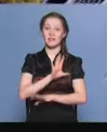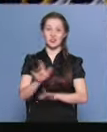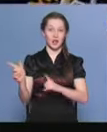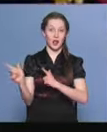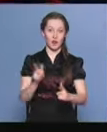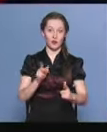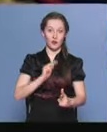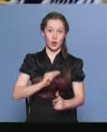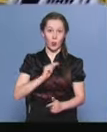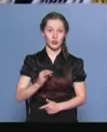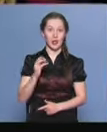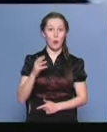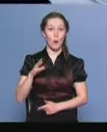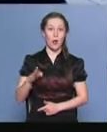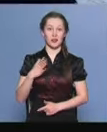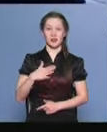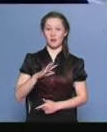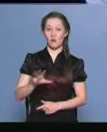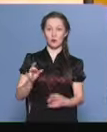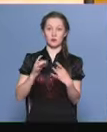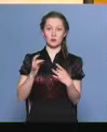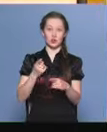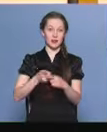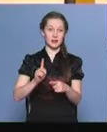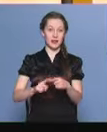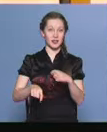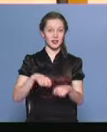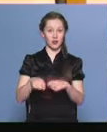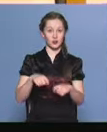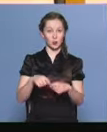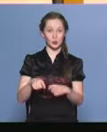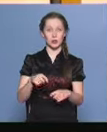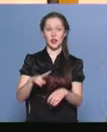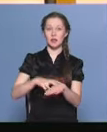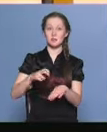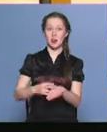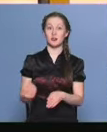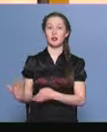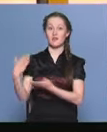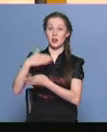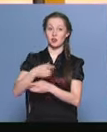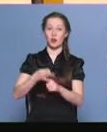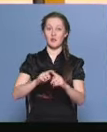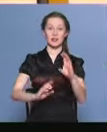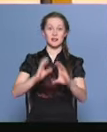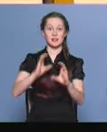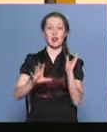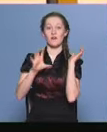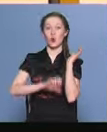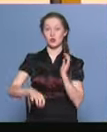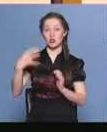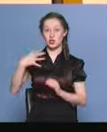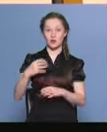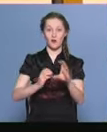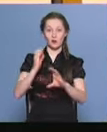ИПАПАТ отнеслись с пониманием. Особенно сегодня возмущался этот кондуктор. Визит инспектора ГИБДД в салон на конечке 40-го маршрута